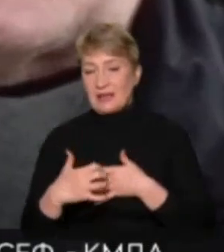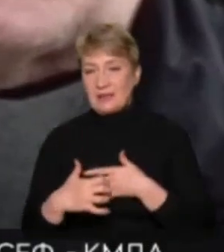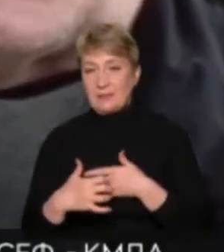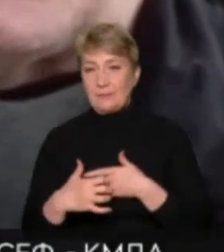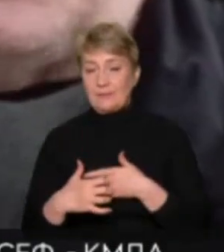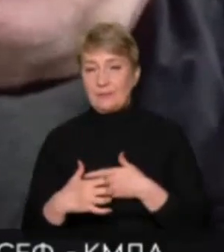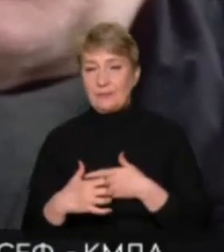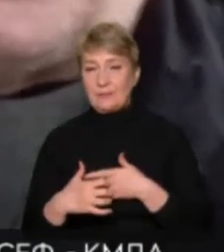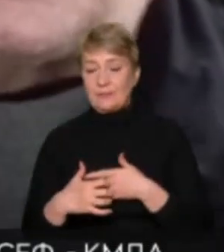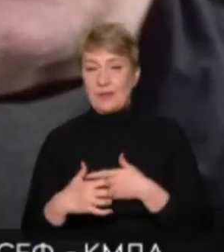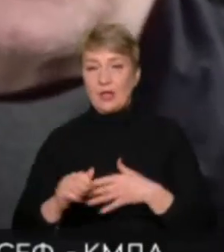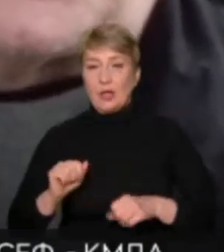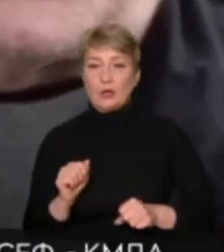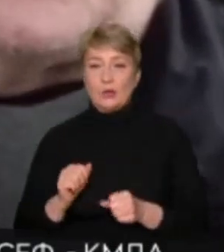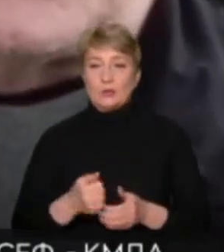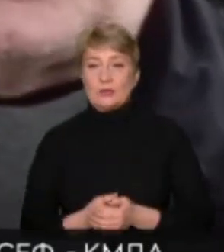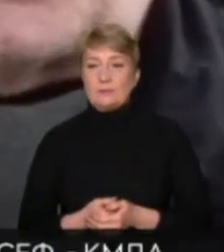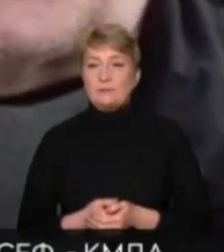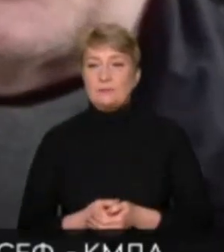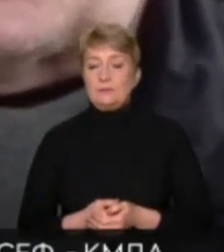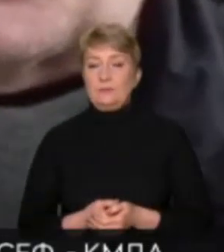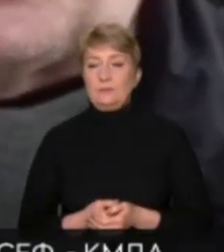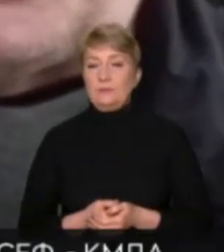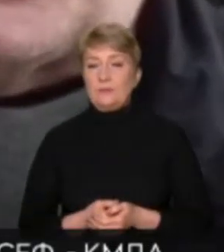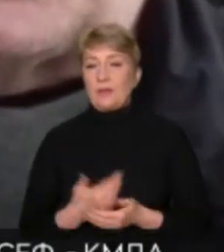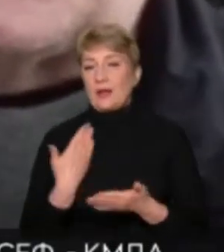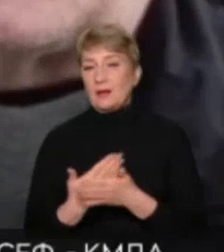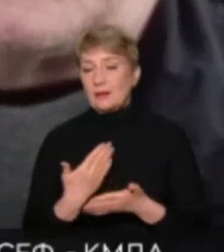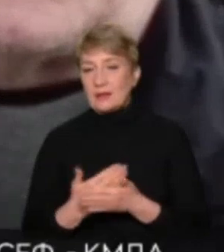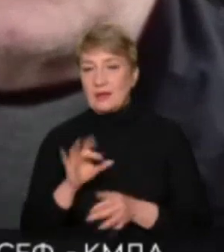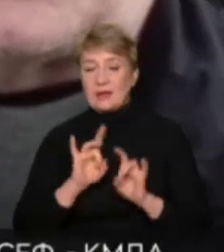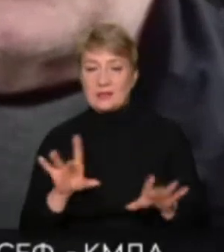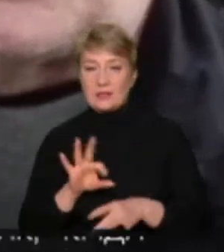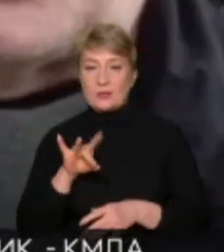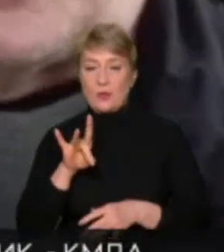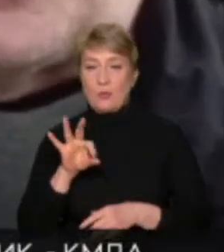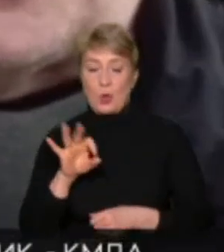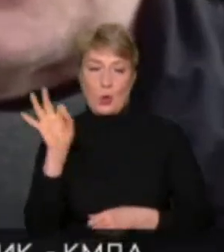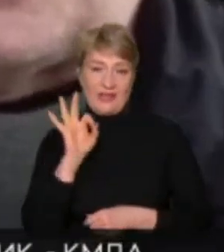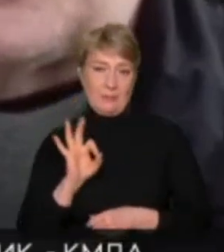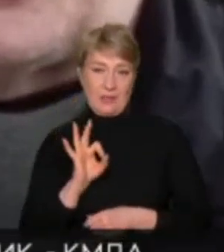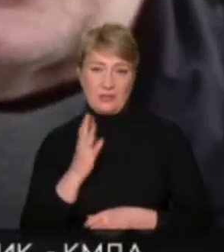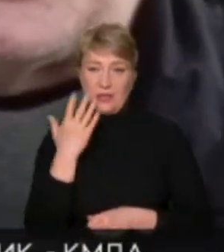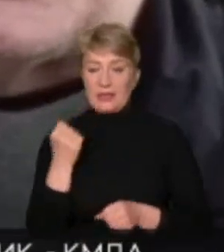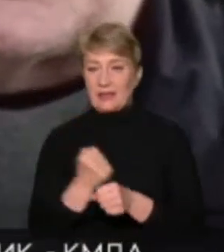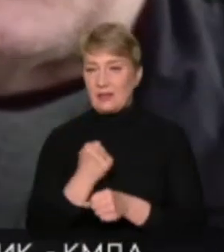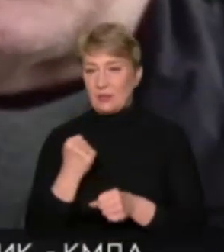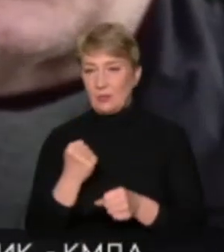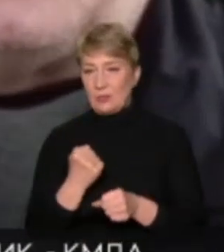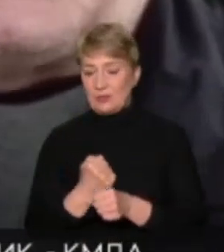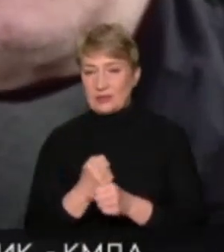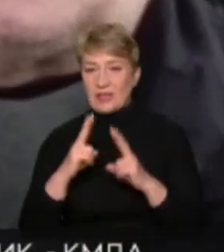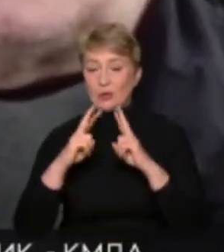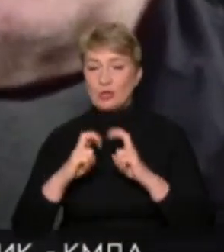серед наших друзів. Ну, давайте трошечки два слова про, наприклад, про Німеччину. Коли там робилися ці логічні дослідження,